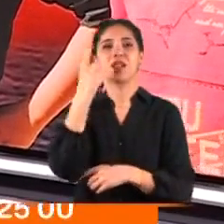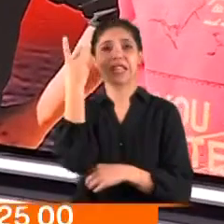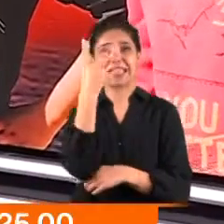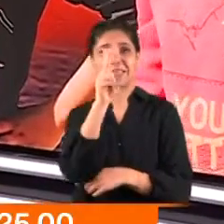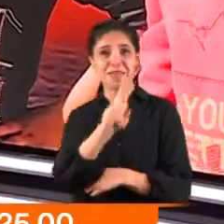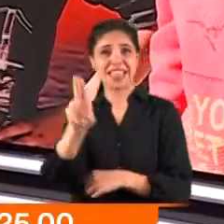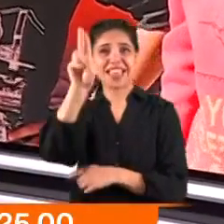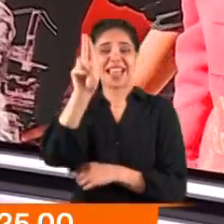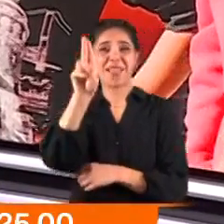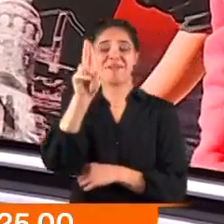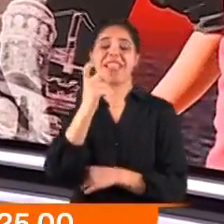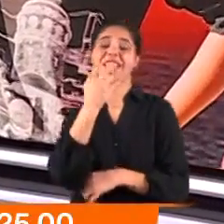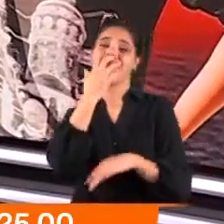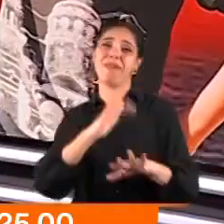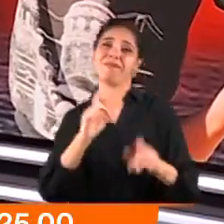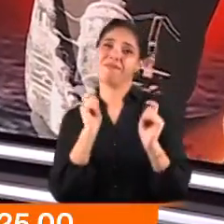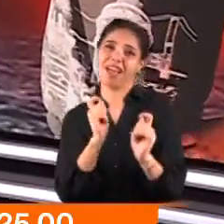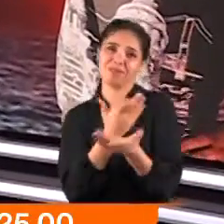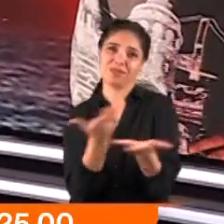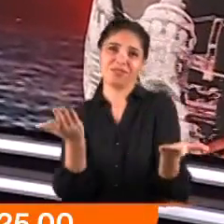Ağustos 2027'yi bekleyeceksiniz.